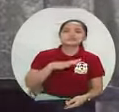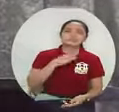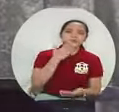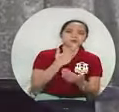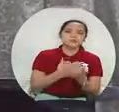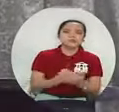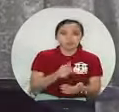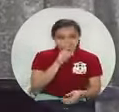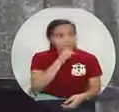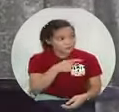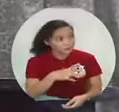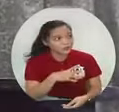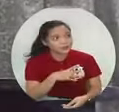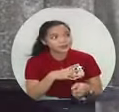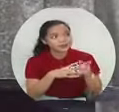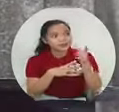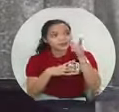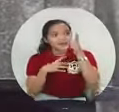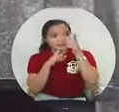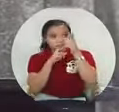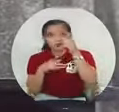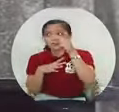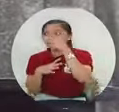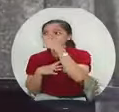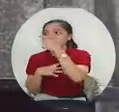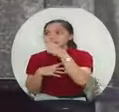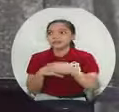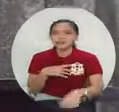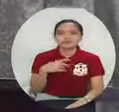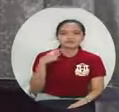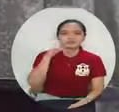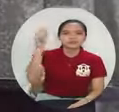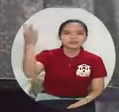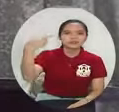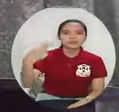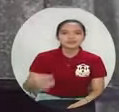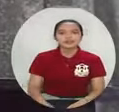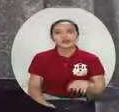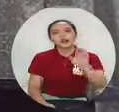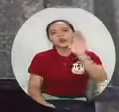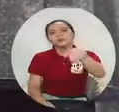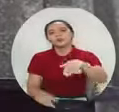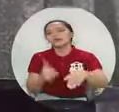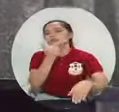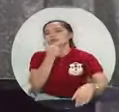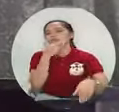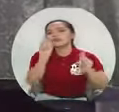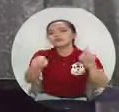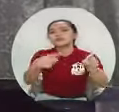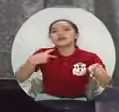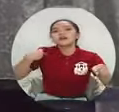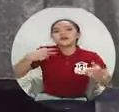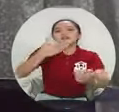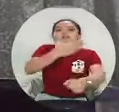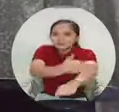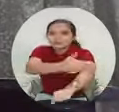Ginanagbunga. Di ba? Sa iyo na dapat may improvement, may accomplishment,